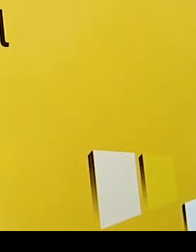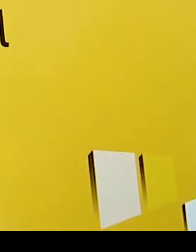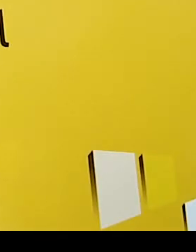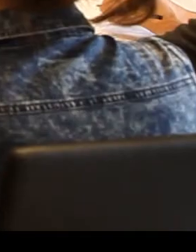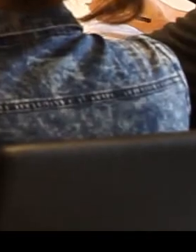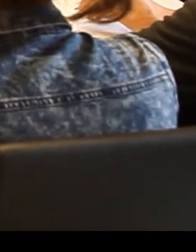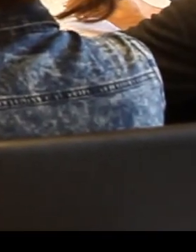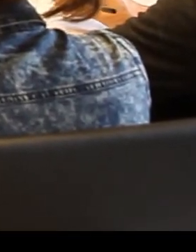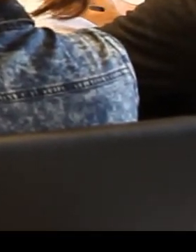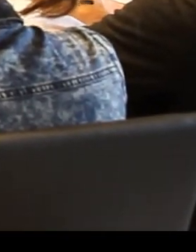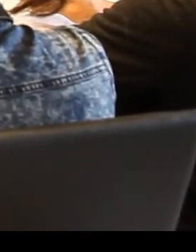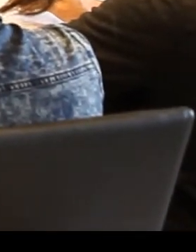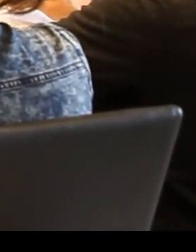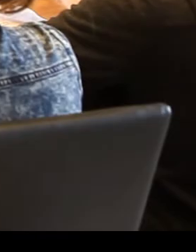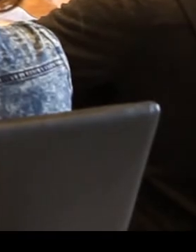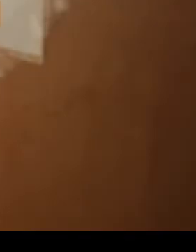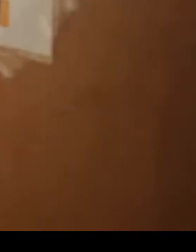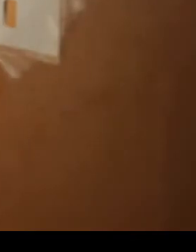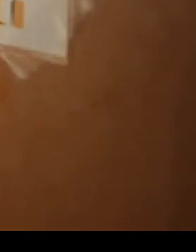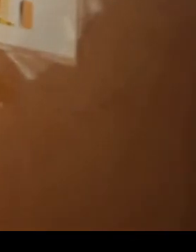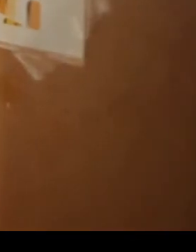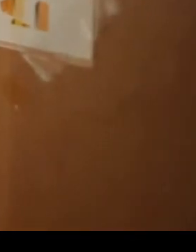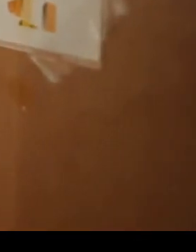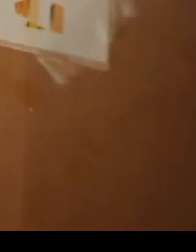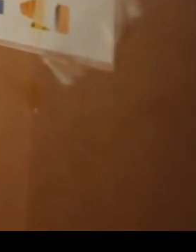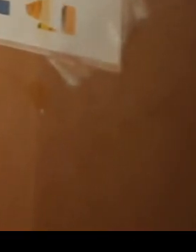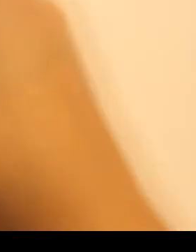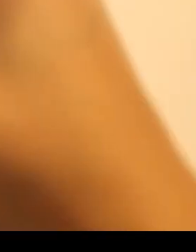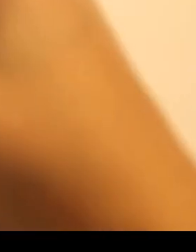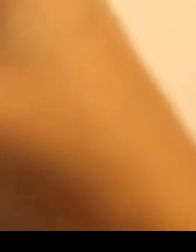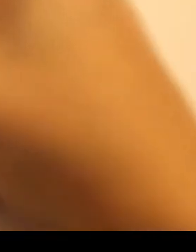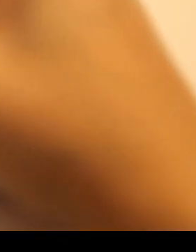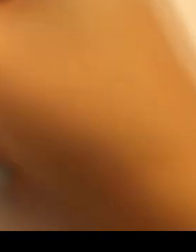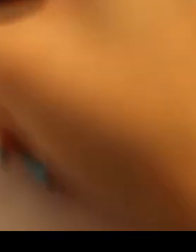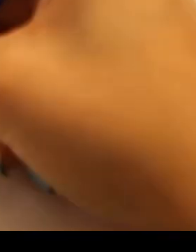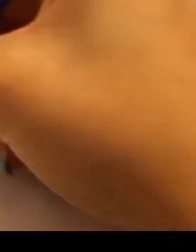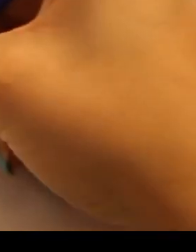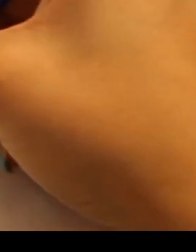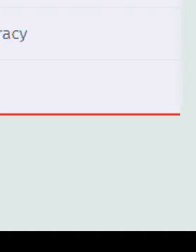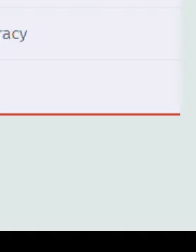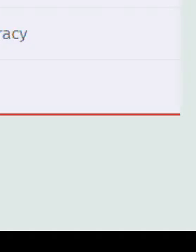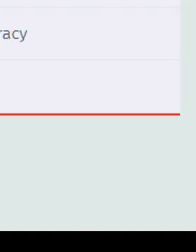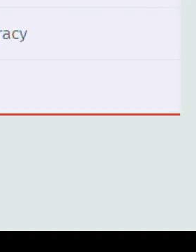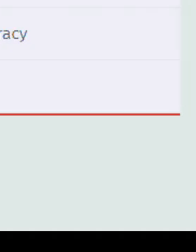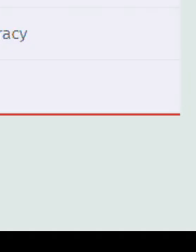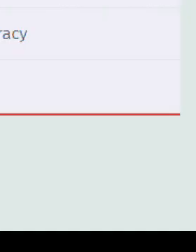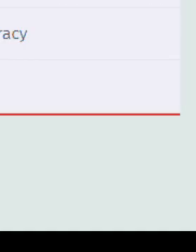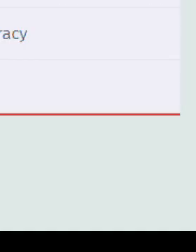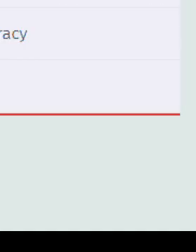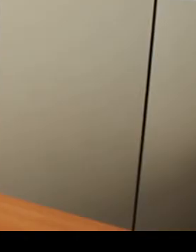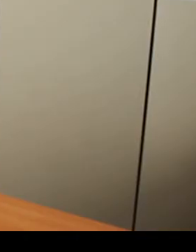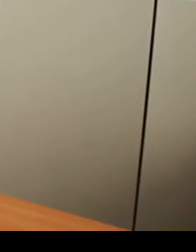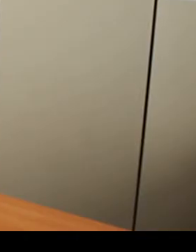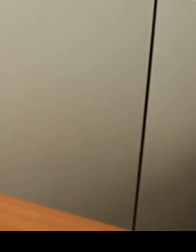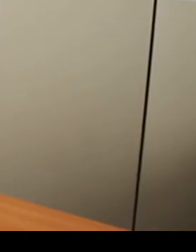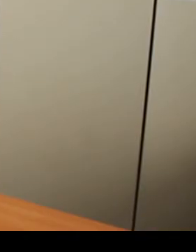Rynek pracy w Polsce zmienia się. Często musimy dostosowywać swoje kwalifikacje do aktualnych potrzeb pracodawców. Dzięki funduszom europejskim realizowane są działania mające na